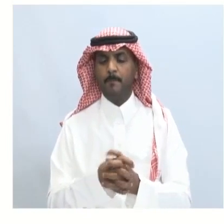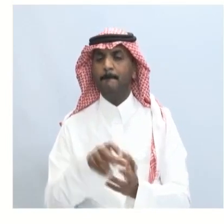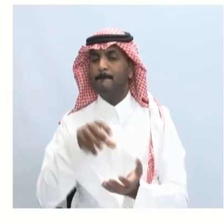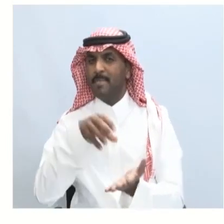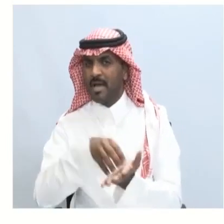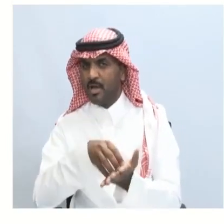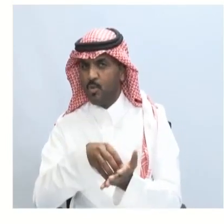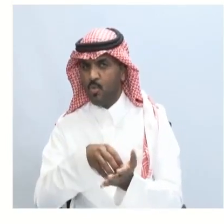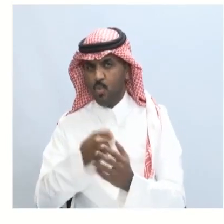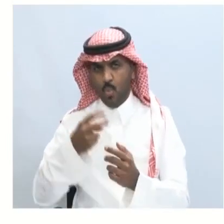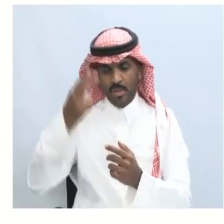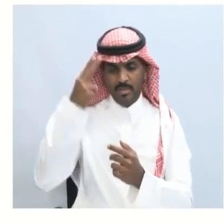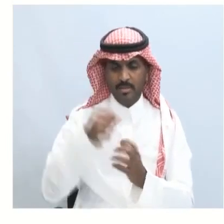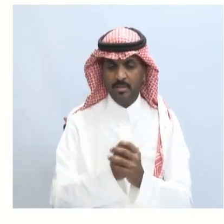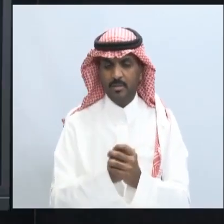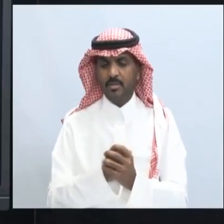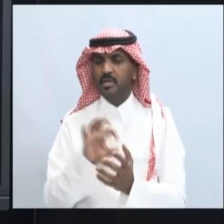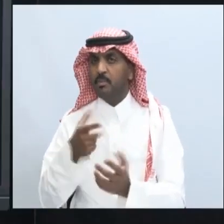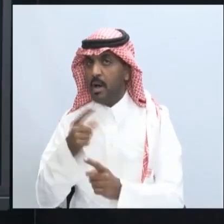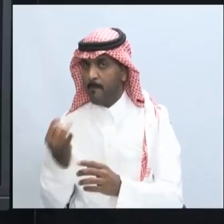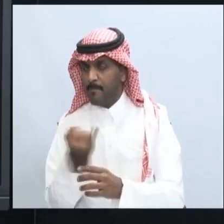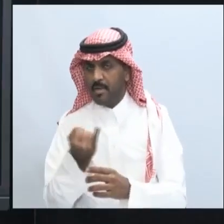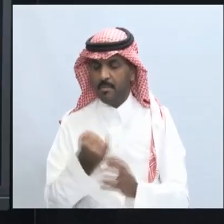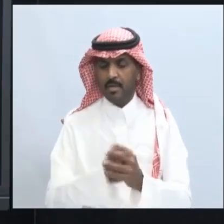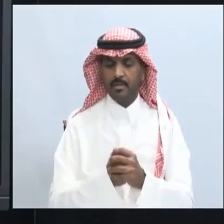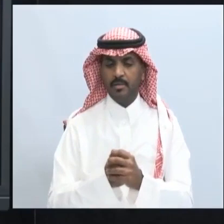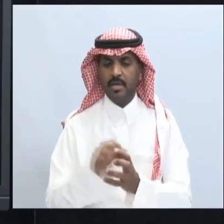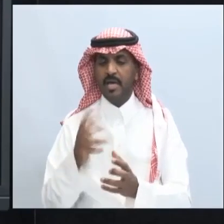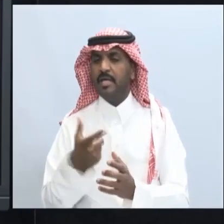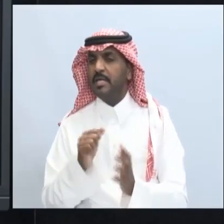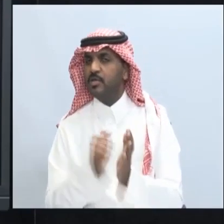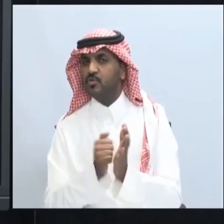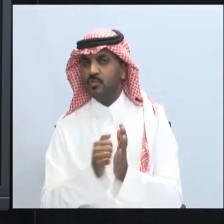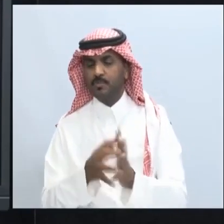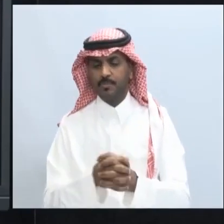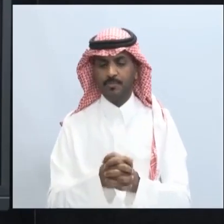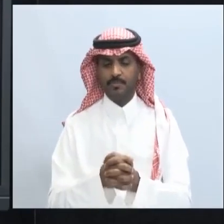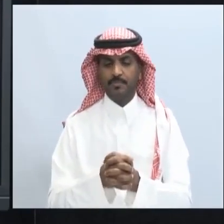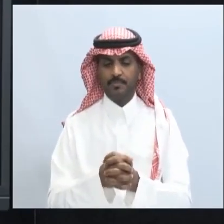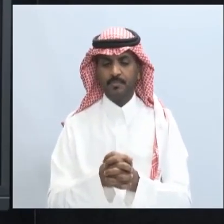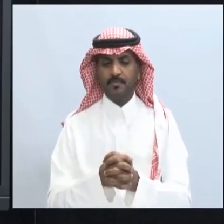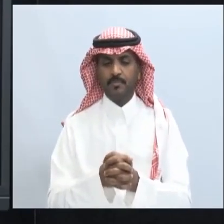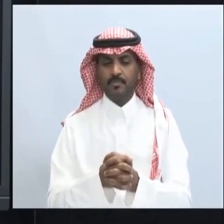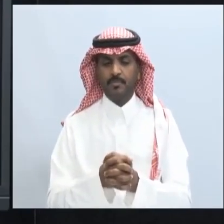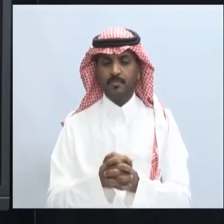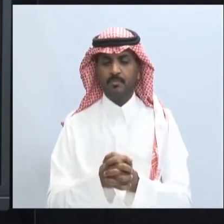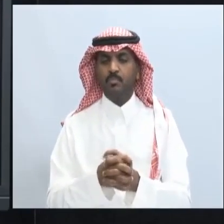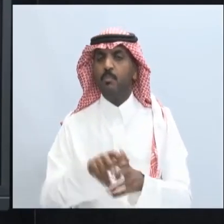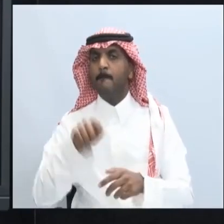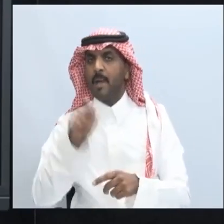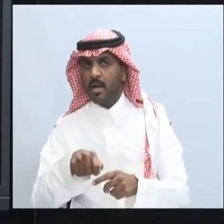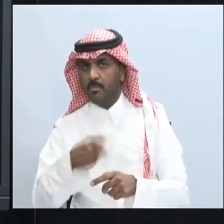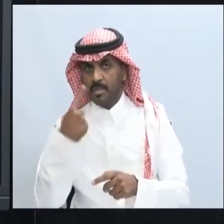له اهميه بالغه في تحديد مكان الشخص وموطنه اين يسكن فعندما يتقاضى الشخص فانه